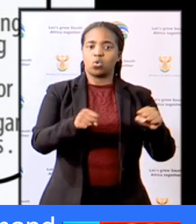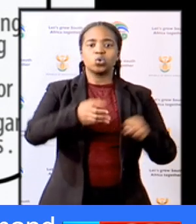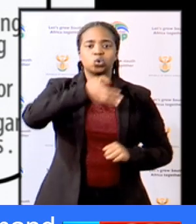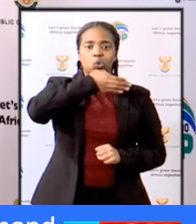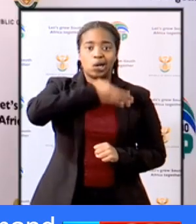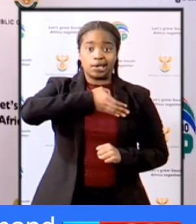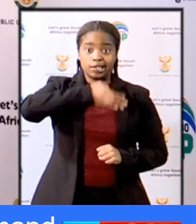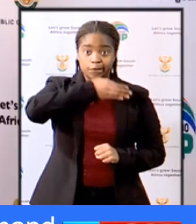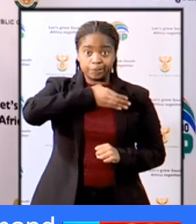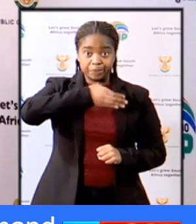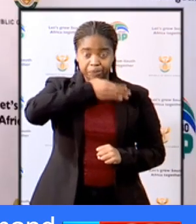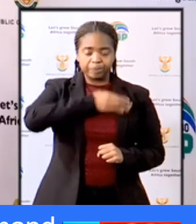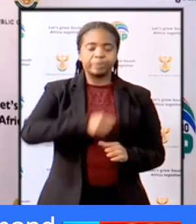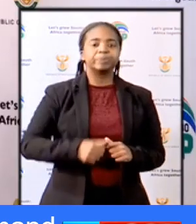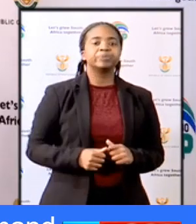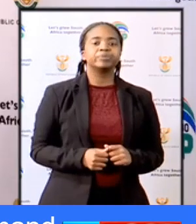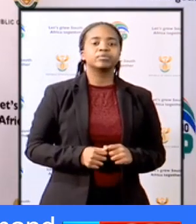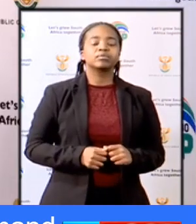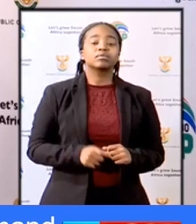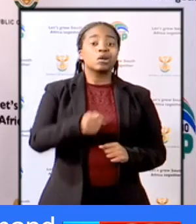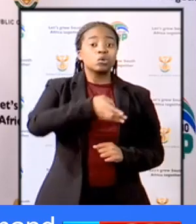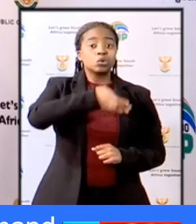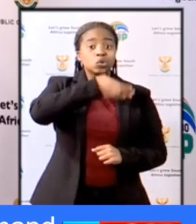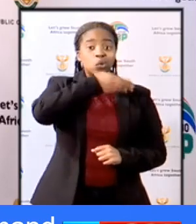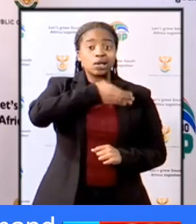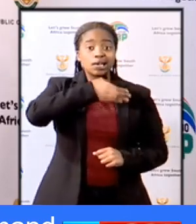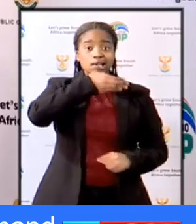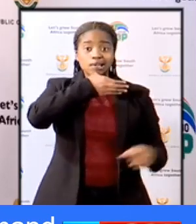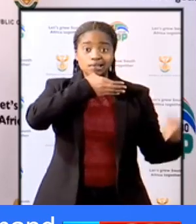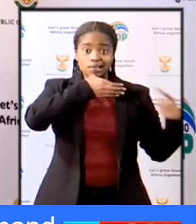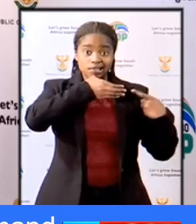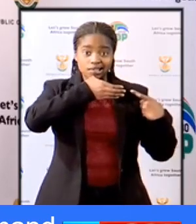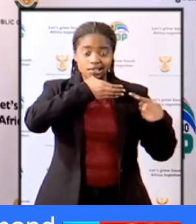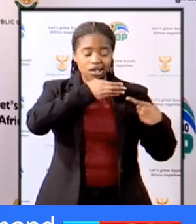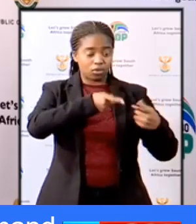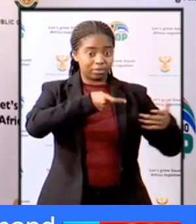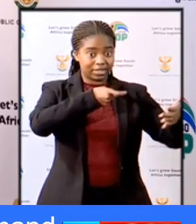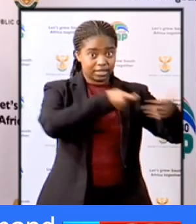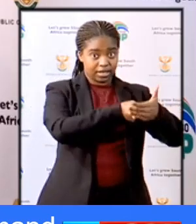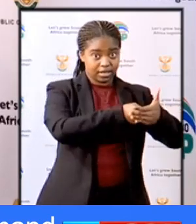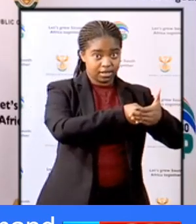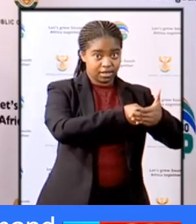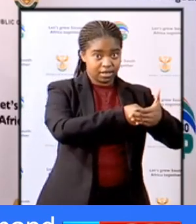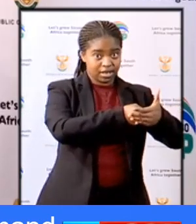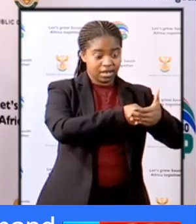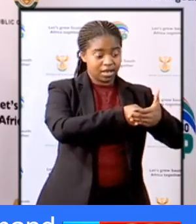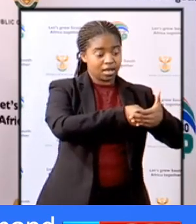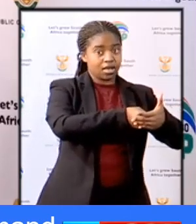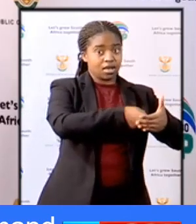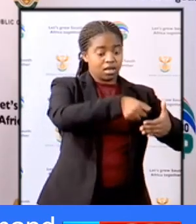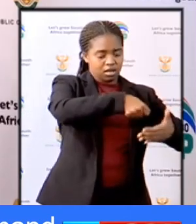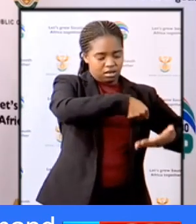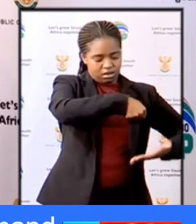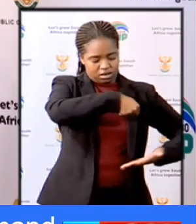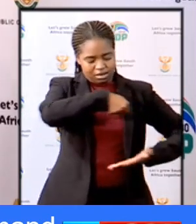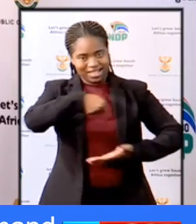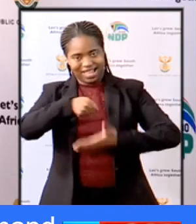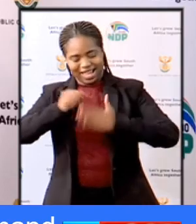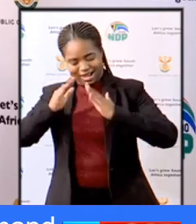utshwala. Kodwa utshwala kuthiwa buthenge uhambe nabo uye emzini wakho.